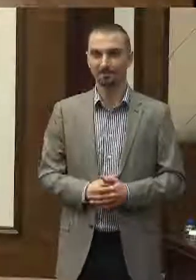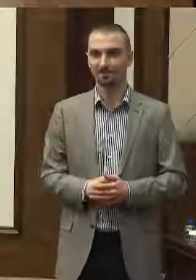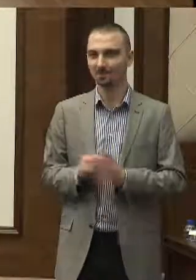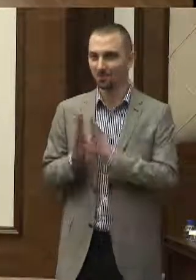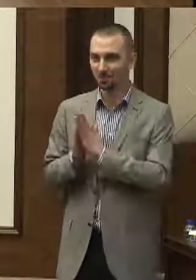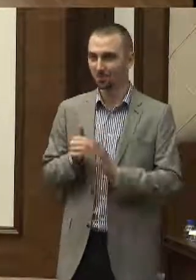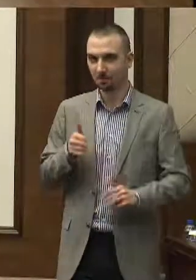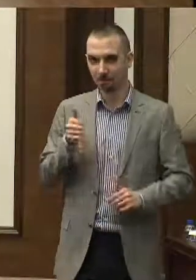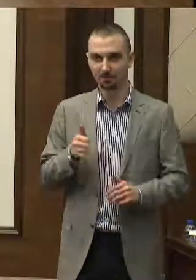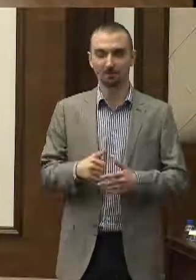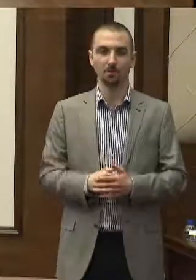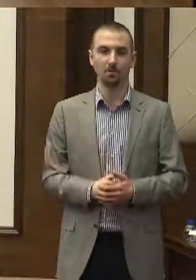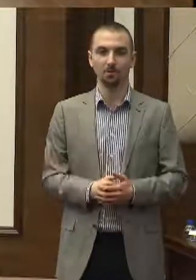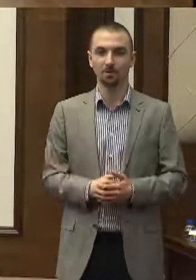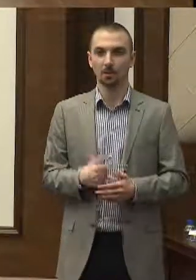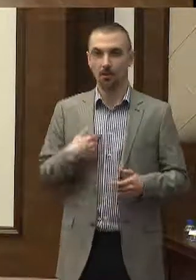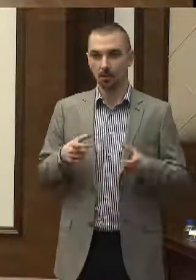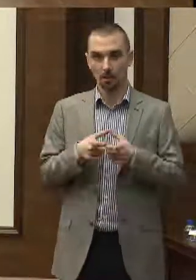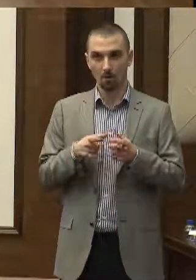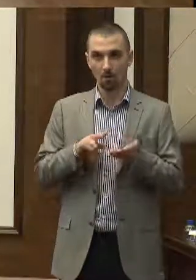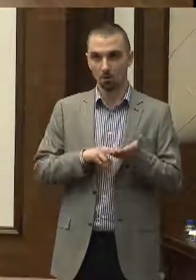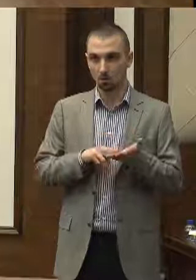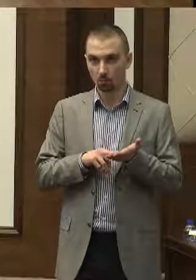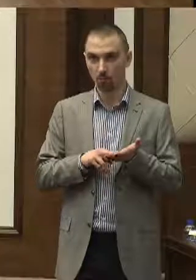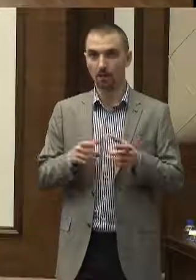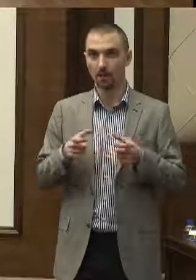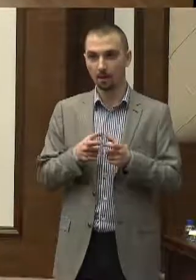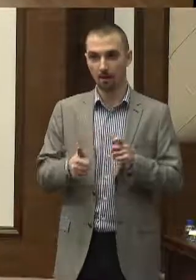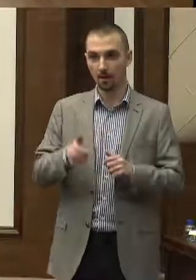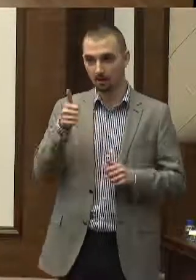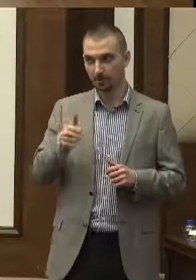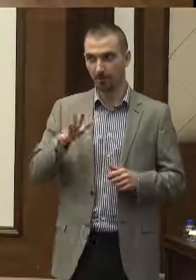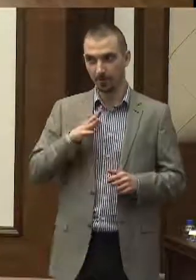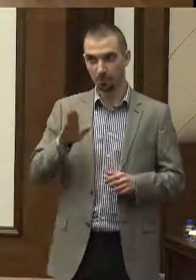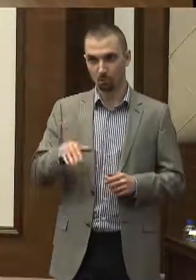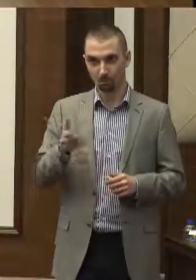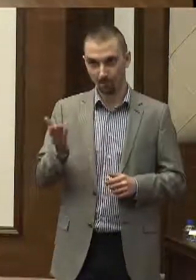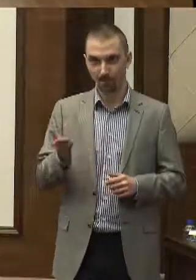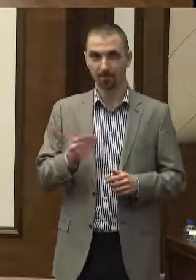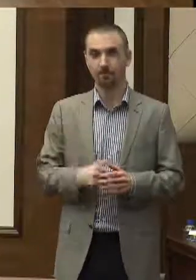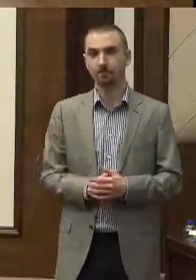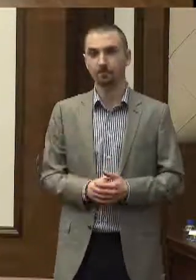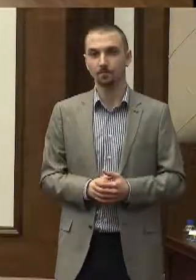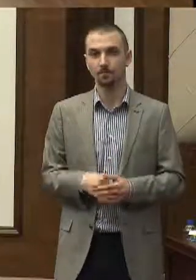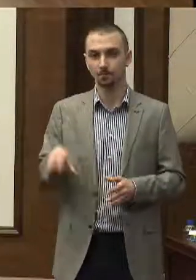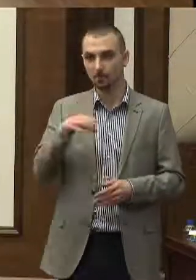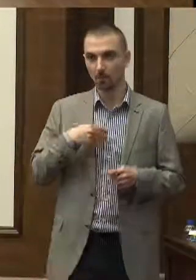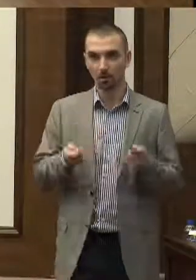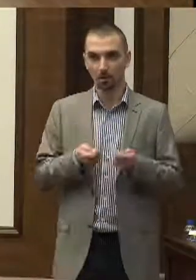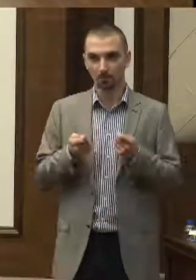pardon başkanım, bir şey ifade edeyim. Dernek üyelerimiz ve dernek başkanımız da buradalar. Bu çalışmalarımızı